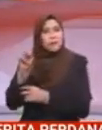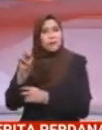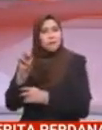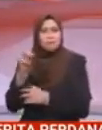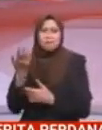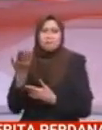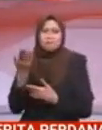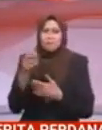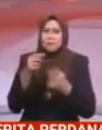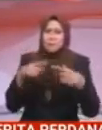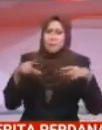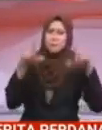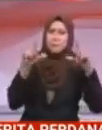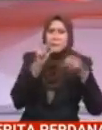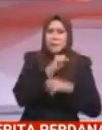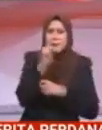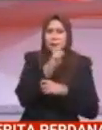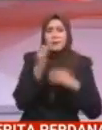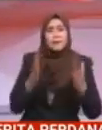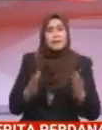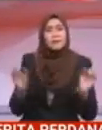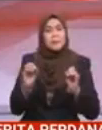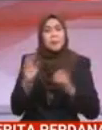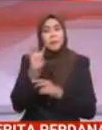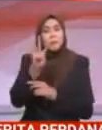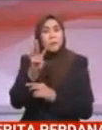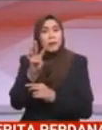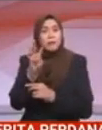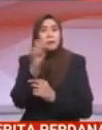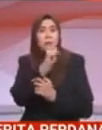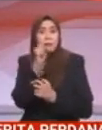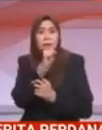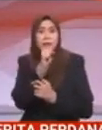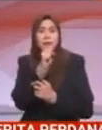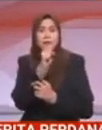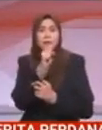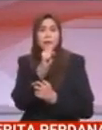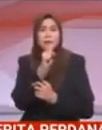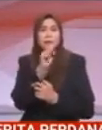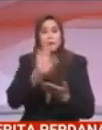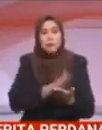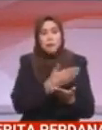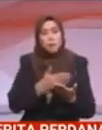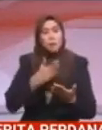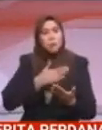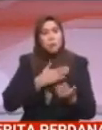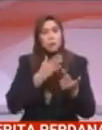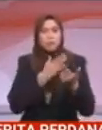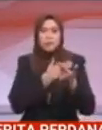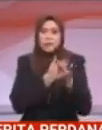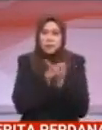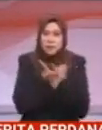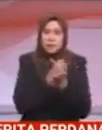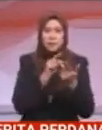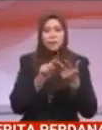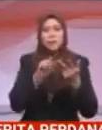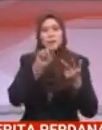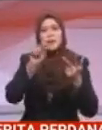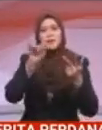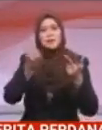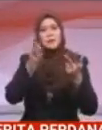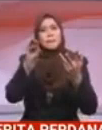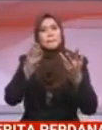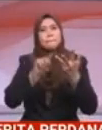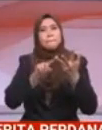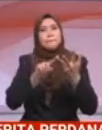bidang nyanyian. Ya, walaupun ada empat single berbahasa Melayu iaitu Lagumu, Mencintaimu, Tajam dan